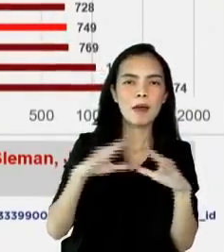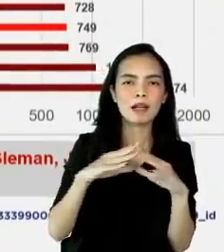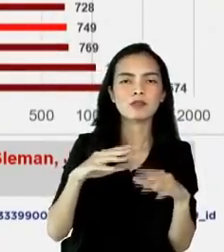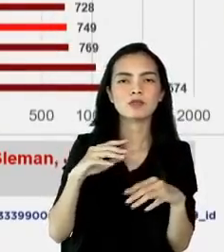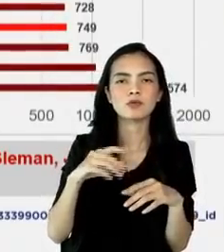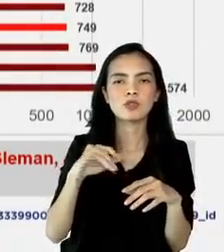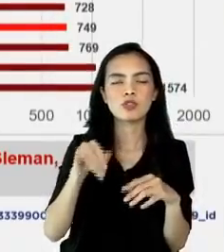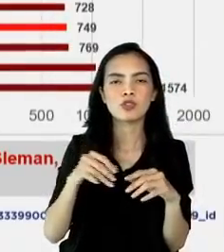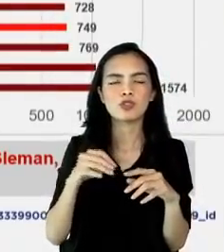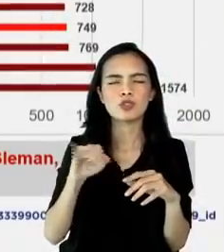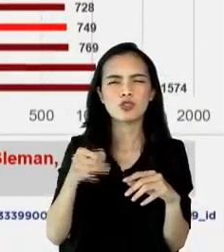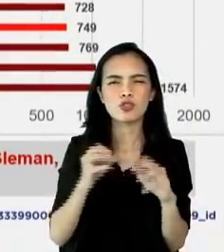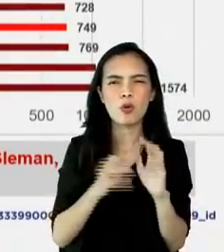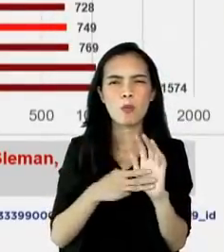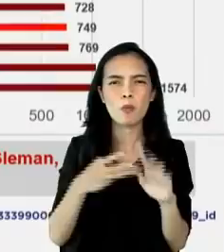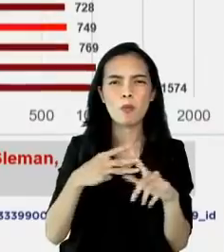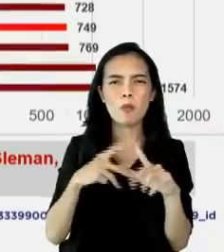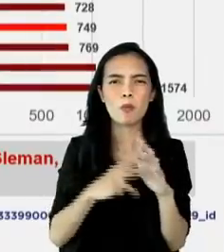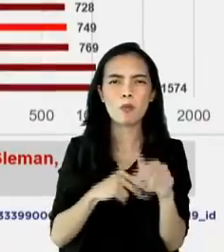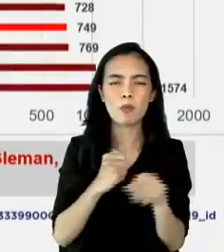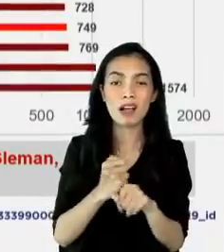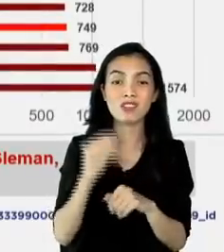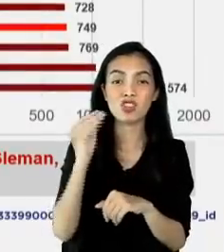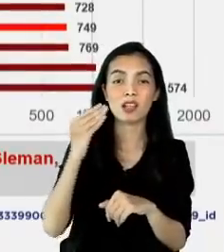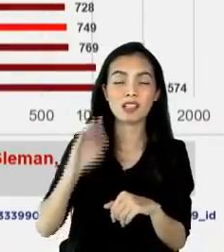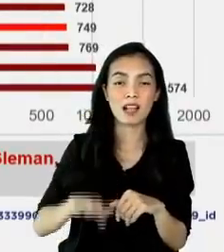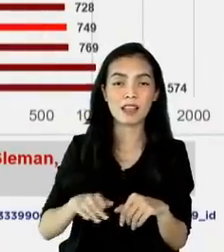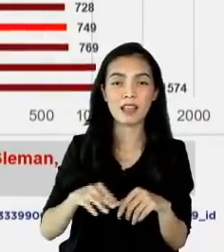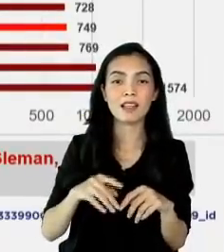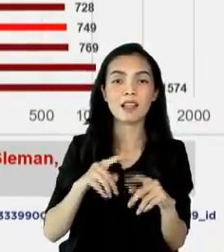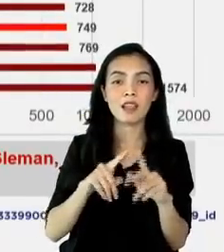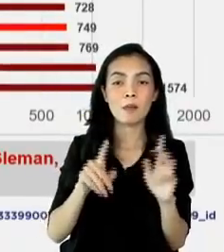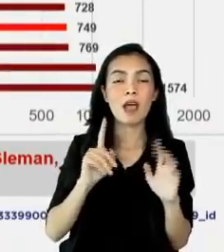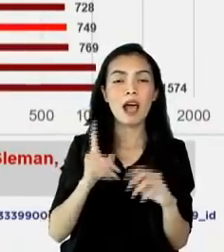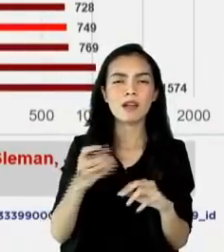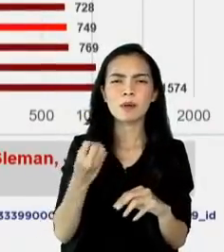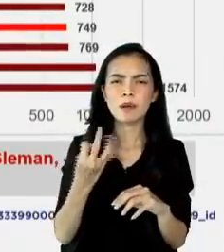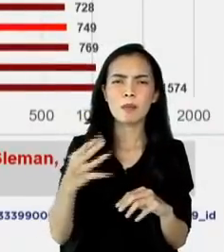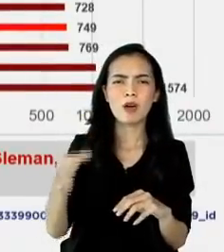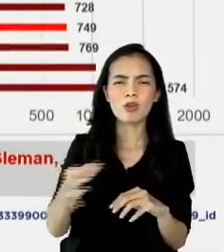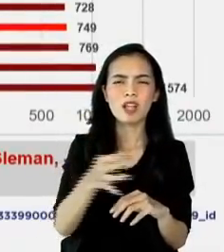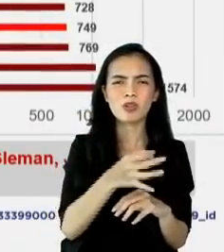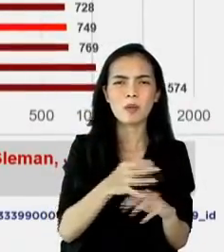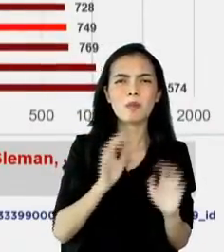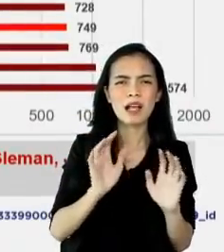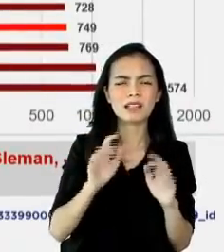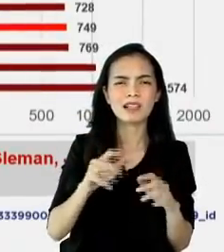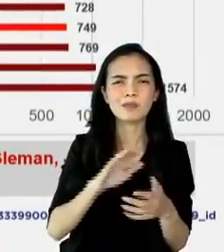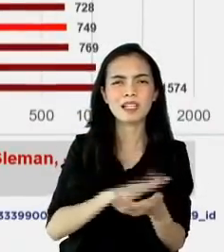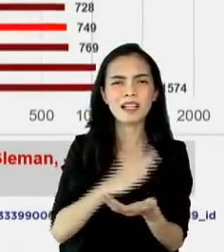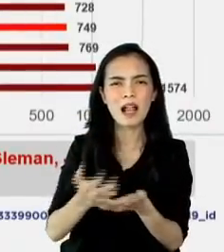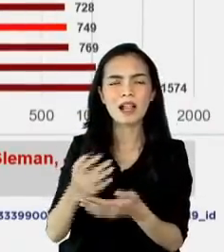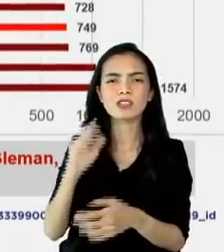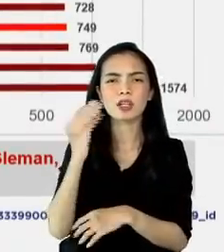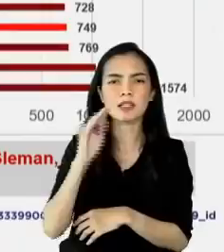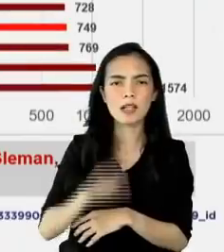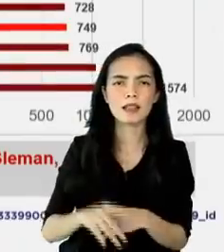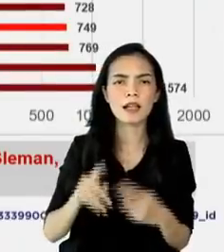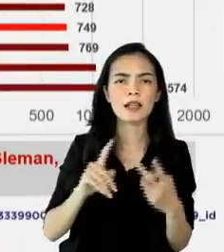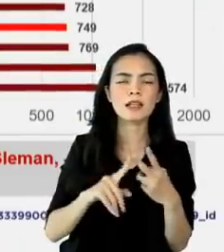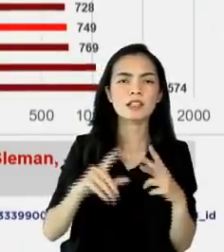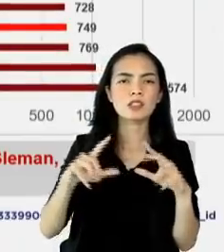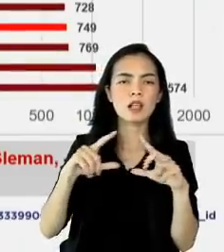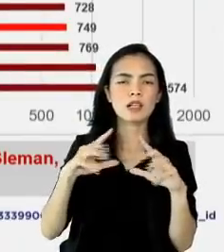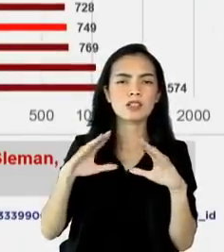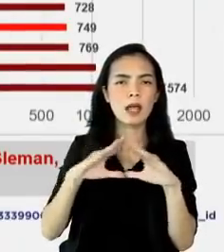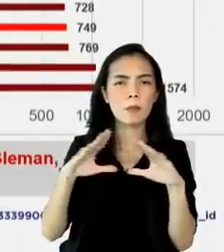Tapi ternyata ada beberapa kabupaten kota yang konsisten selalu masuk 20 besar, yaitu Jakarta Selatan, Sleman, Jakarta